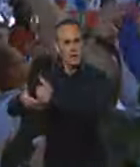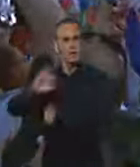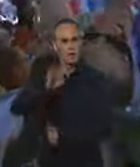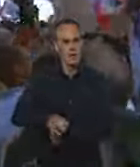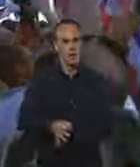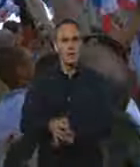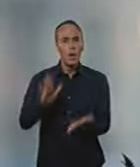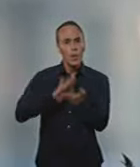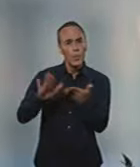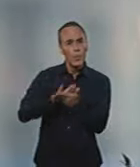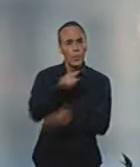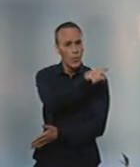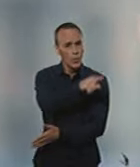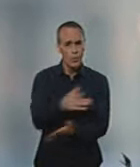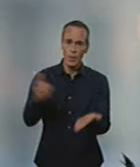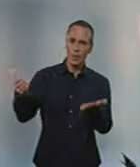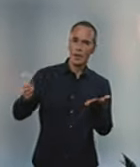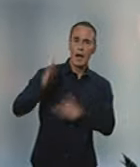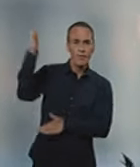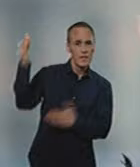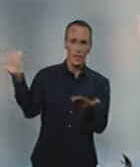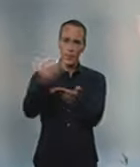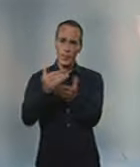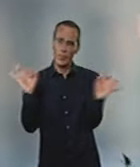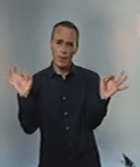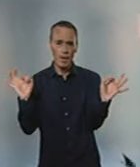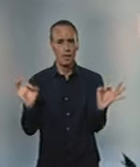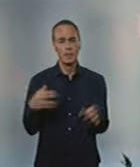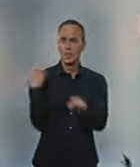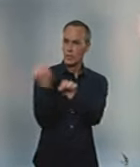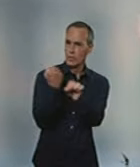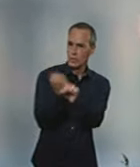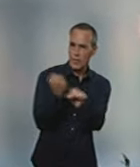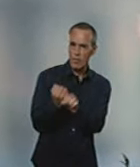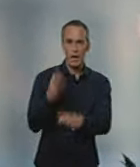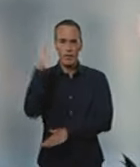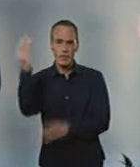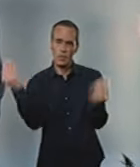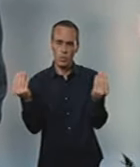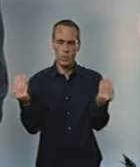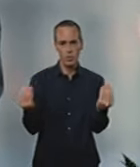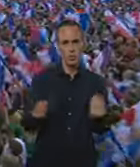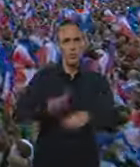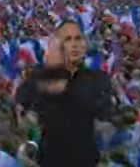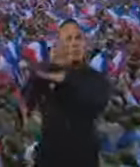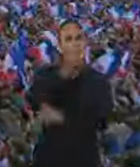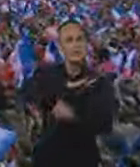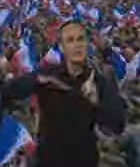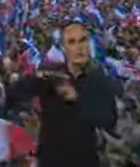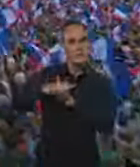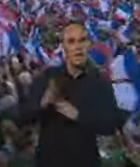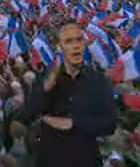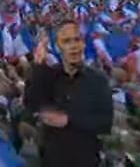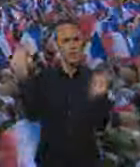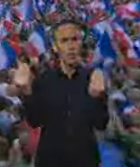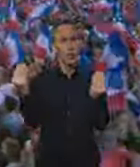d'avenir pour les salariés il n'y aura pas d'avenir pour le travail il n'y aura pas d'avenir pour notre protection sociale